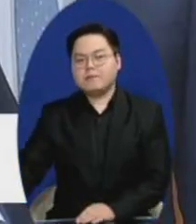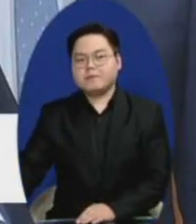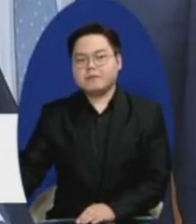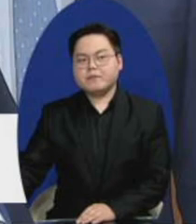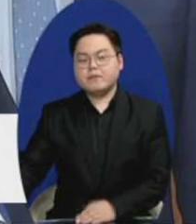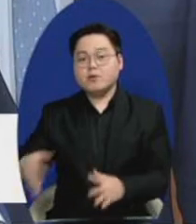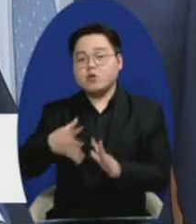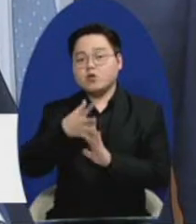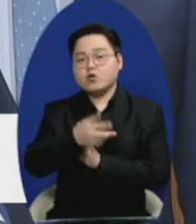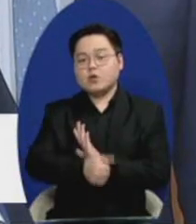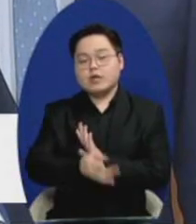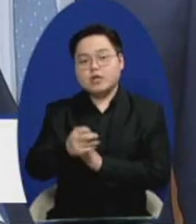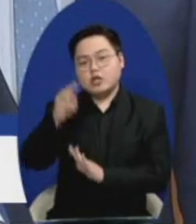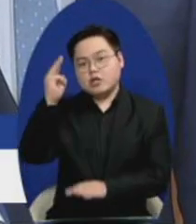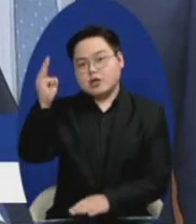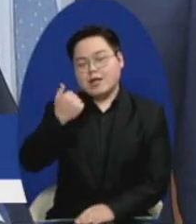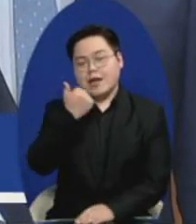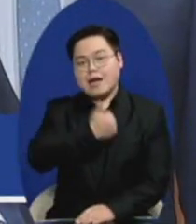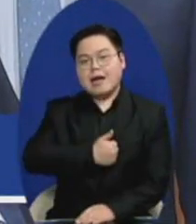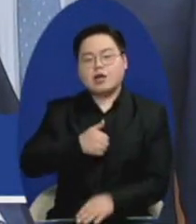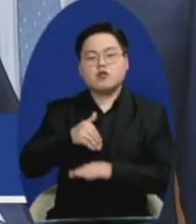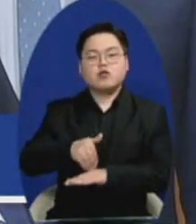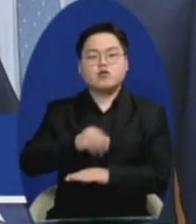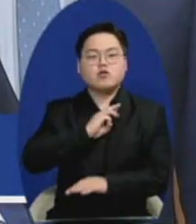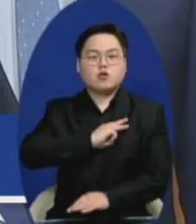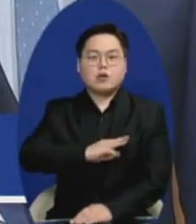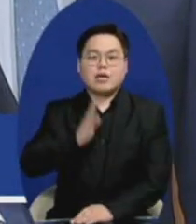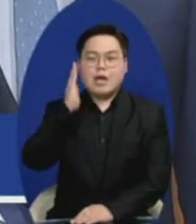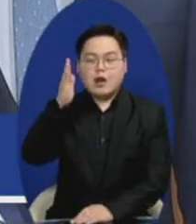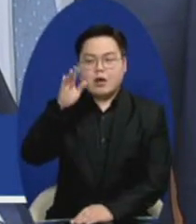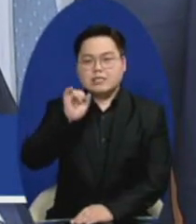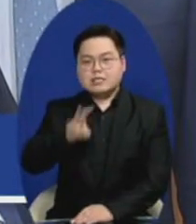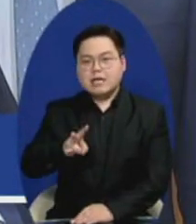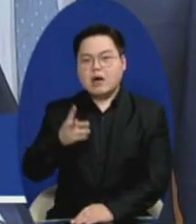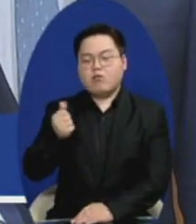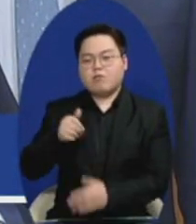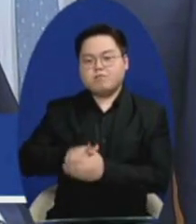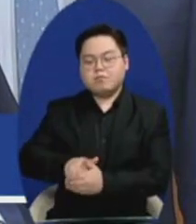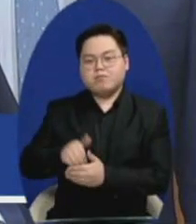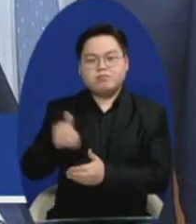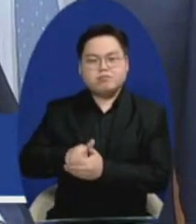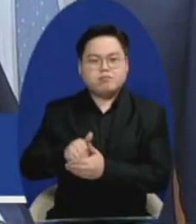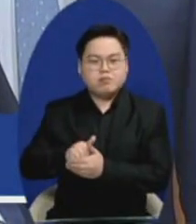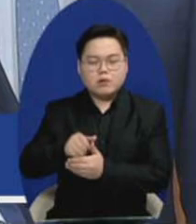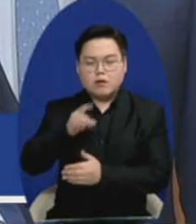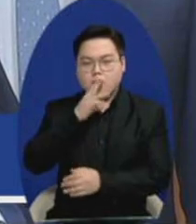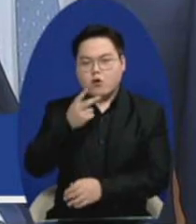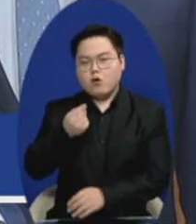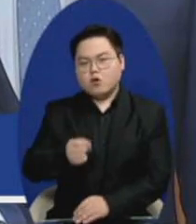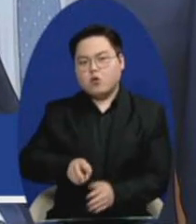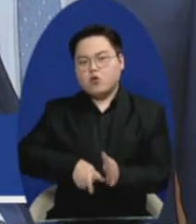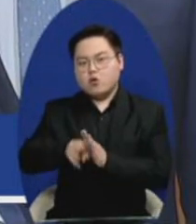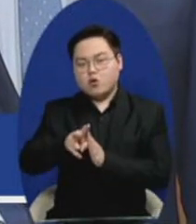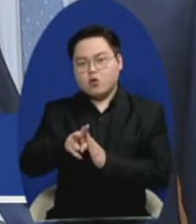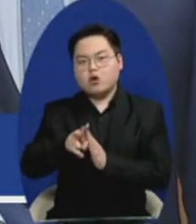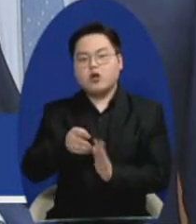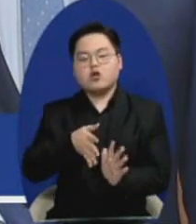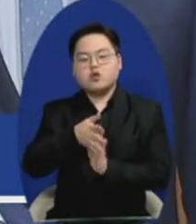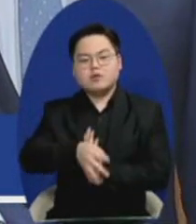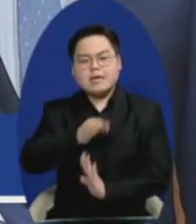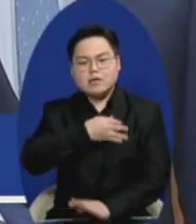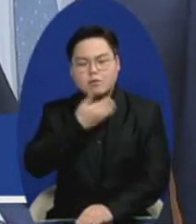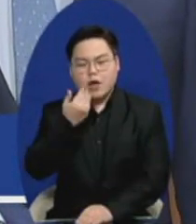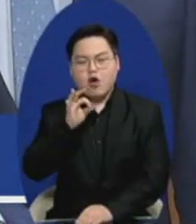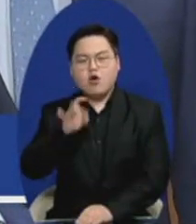хил тод байдлыг хангах, төсвийн доктортой байдлыг хангах, ирээдүйн сангийн хуримтлалыг одоо улсын төсвийн орлогоос бодитоор бий болгох, төсвийн алдагдал